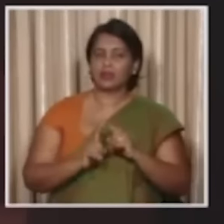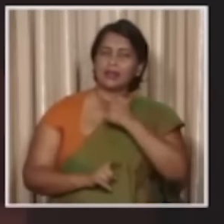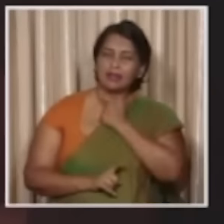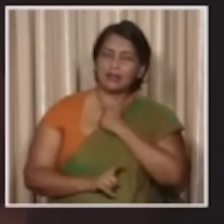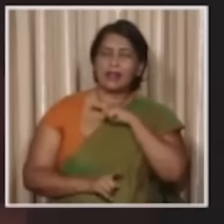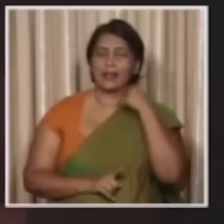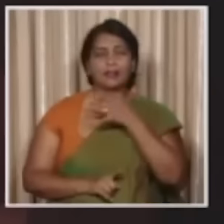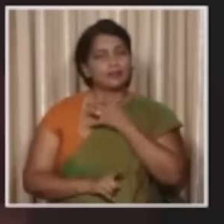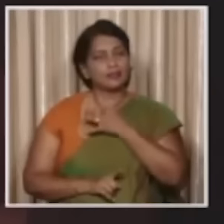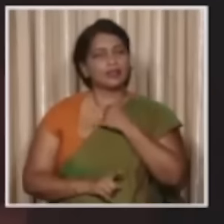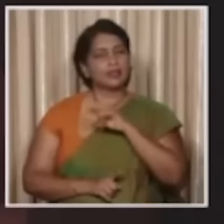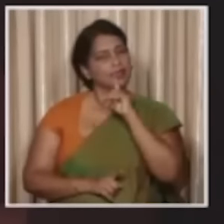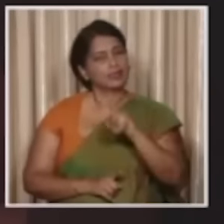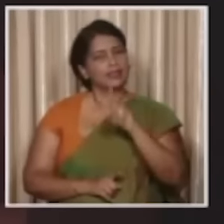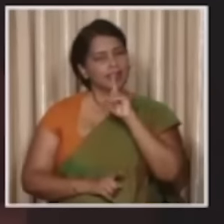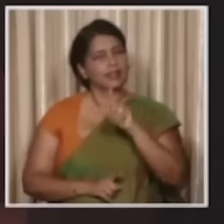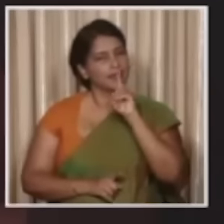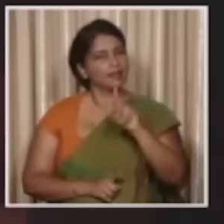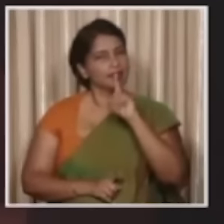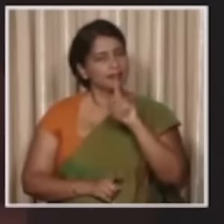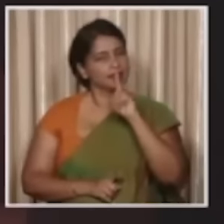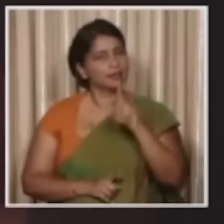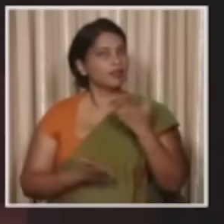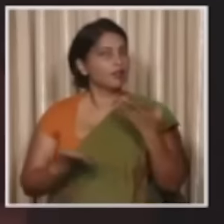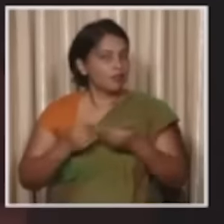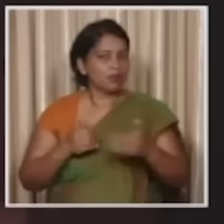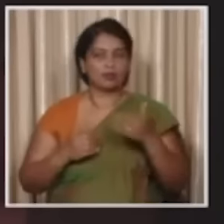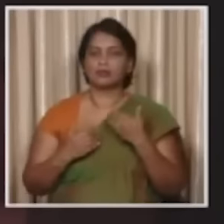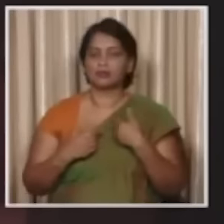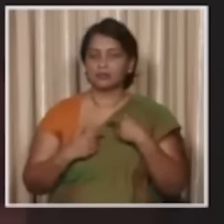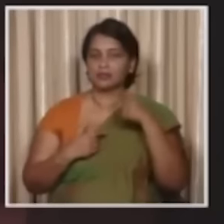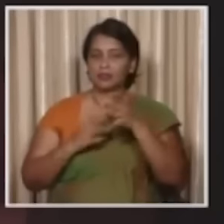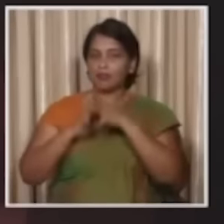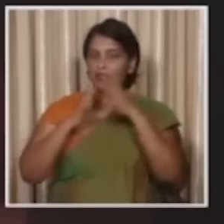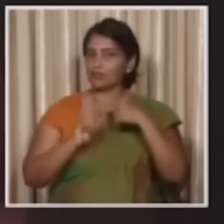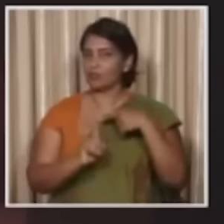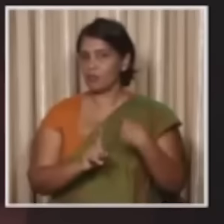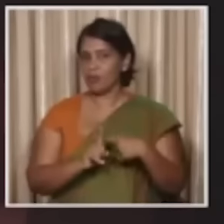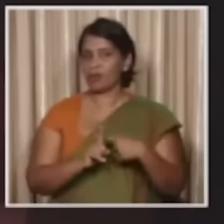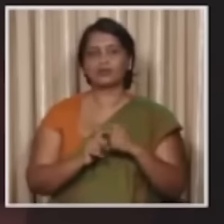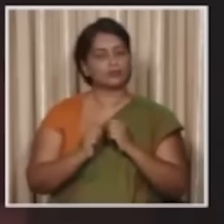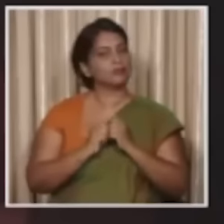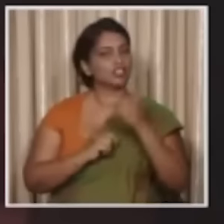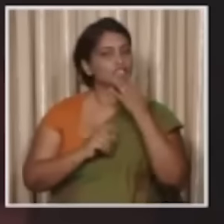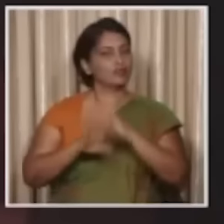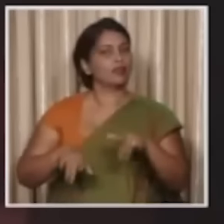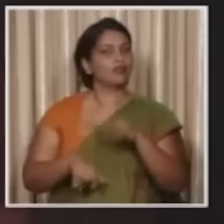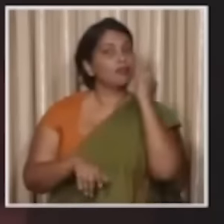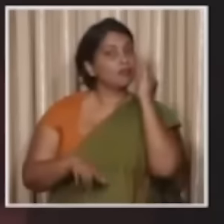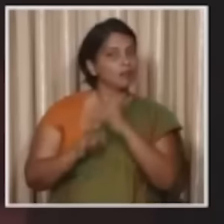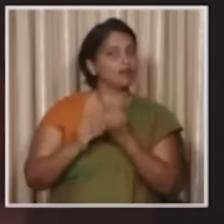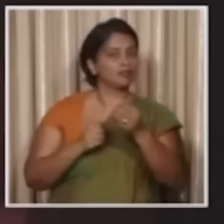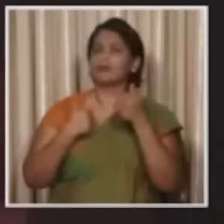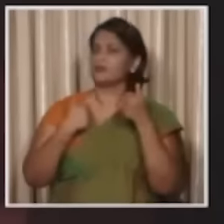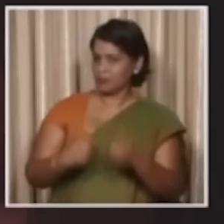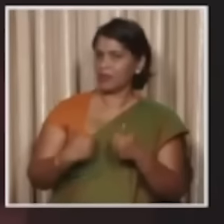ලේරහ වෙනකන් මේ කතා කිරීම තුල ඔබතුමා බොහොම සුබවාදී පීවරක් පාසල් දරියන් වෙනුවෙන් ගන්නවා ඒක